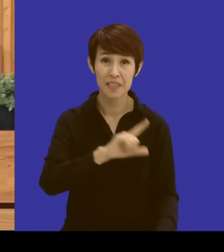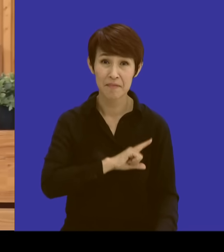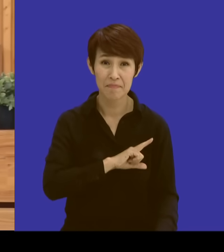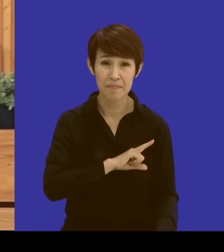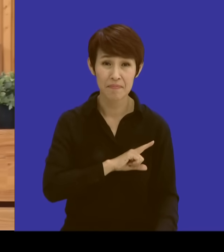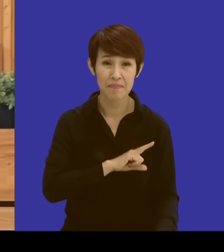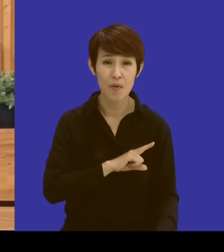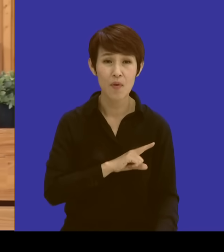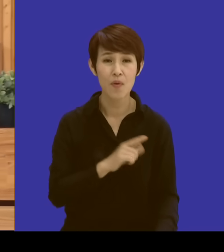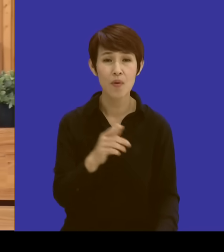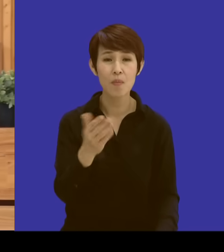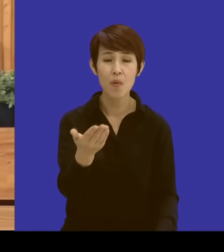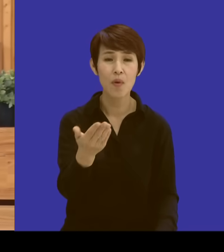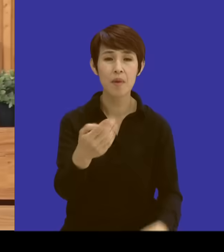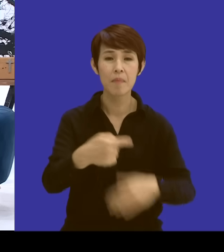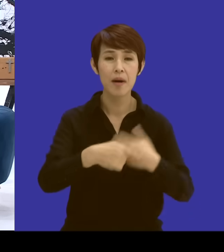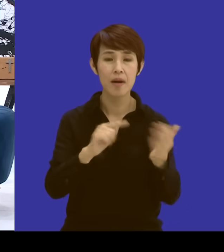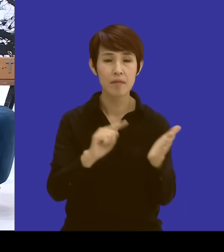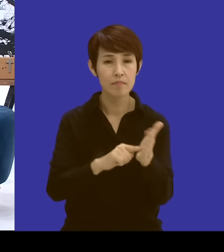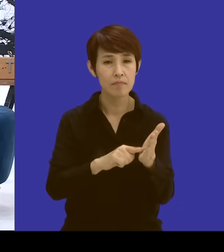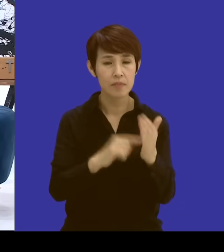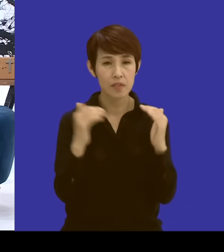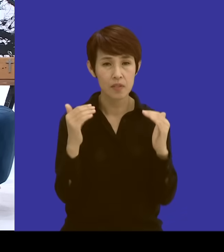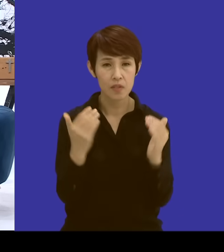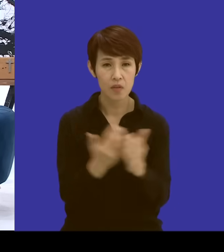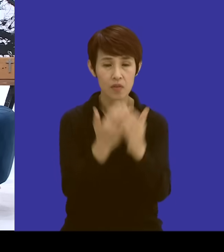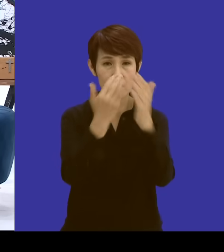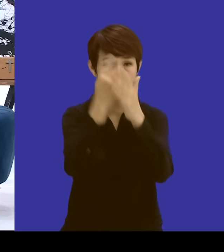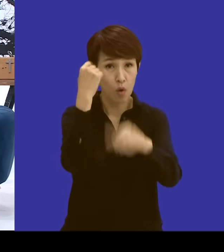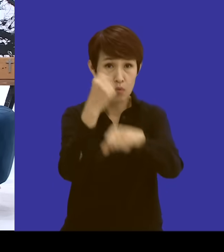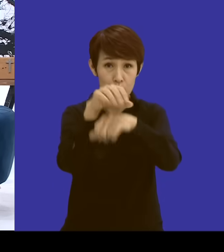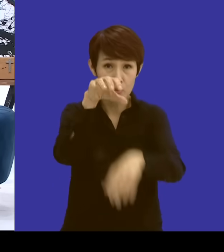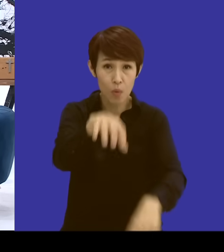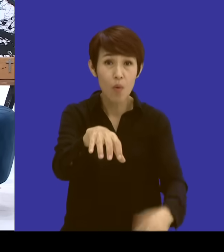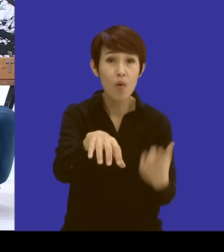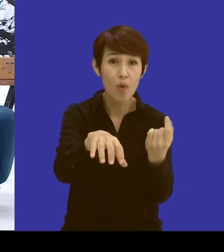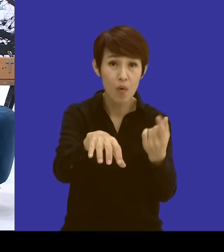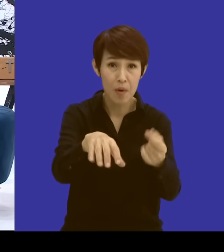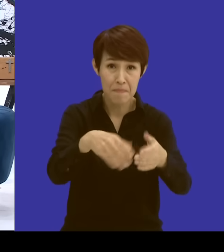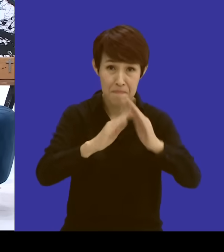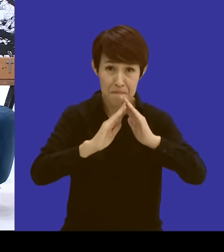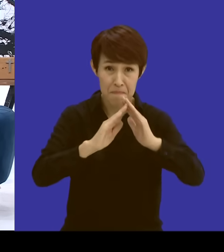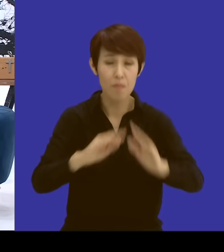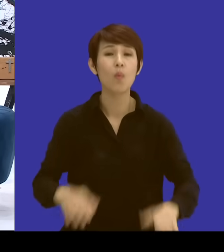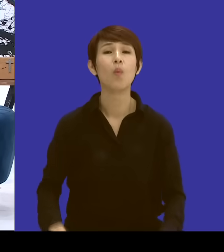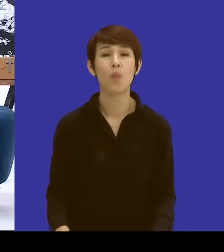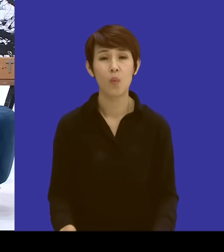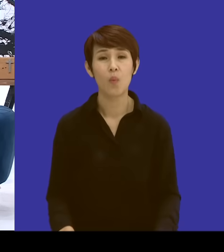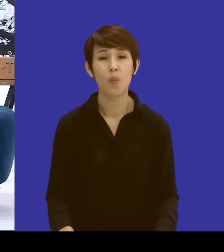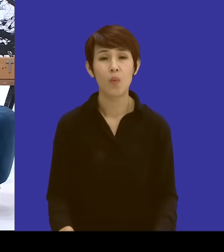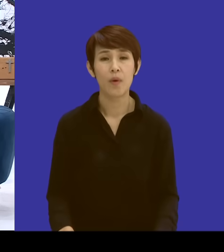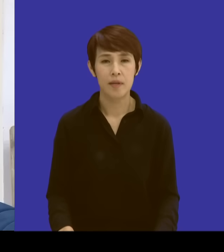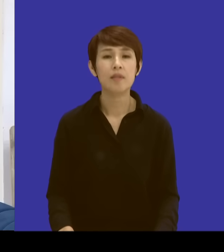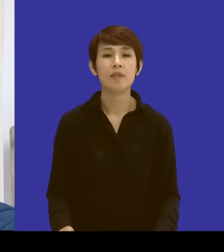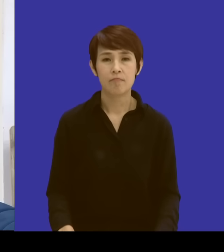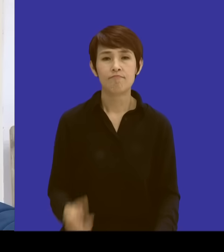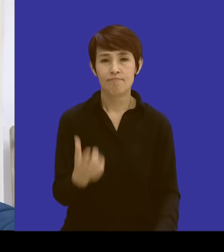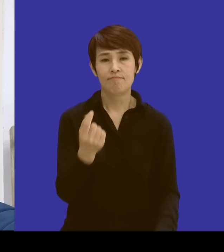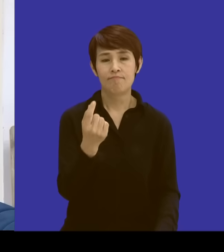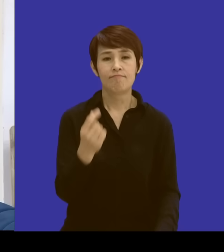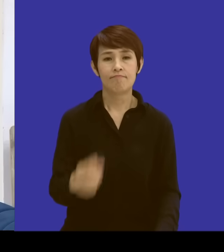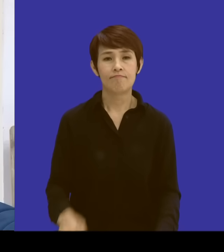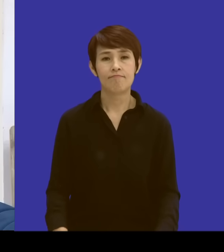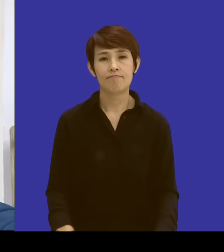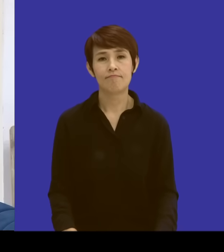붙여서 정신실 그 마음연구소? 마음성장연구소. 마음성장연구소를 이제 만드신 건가요? 네, 그렇죠.